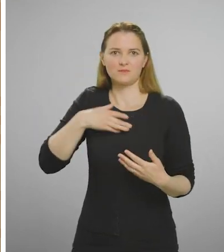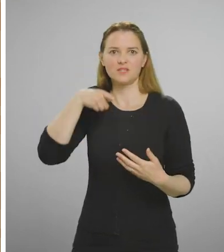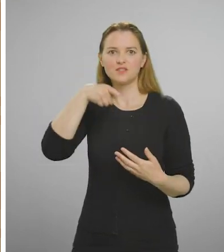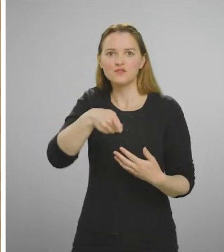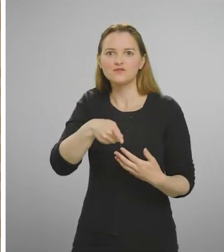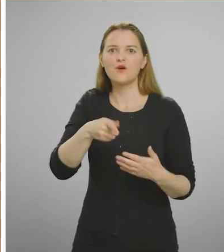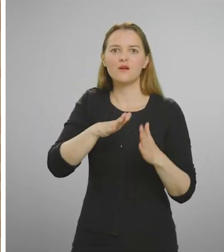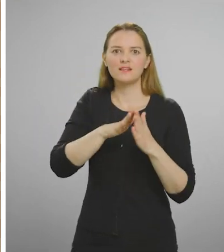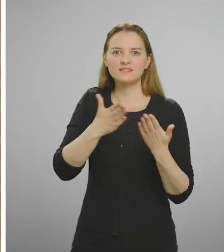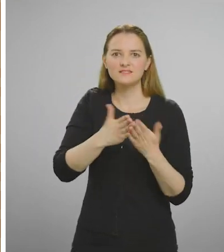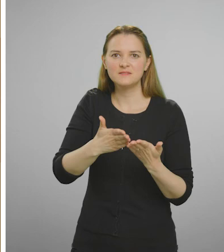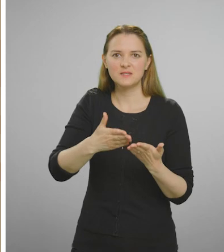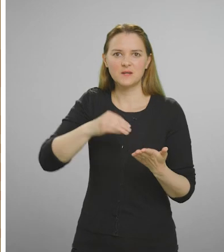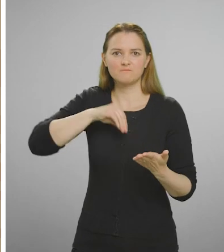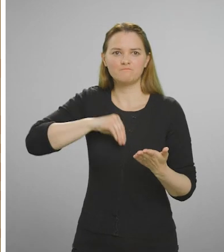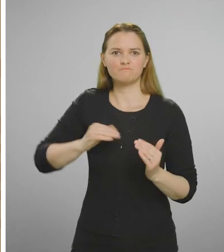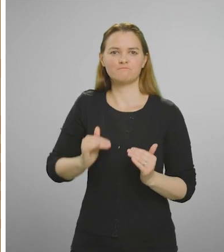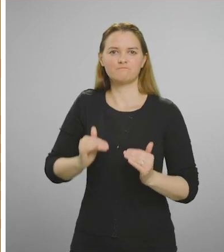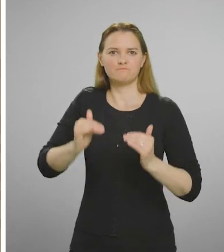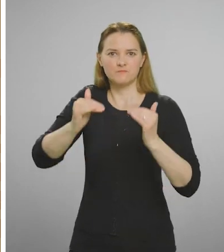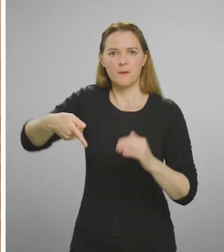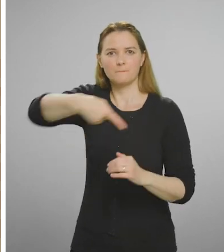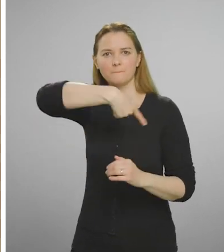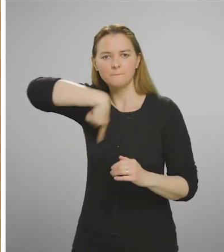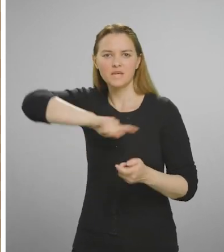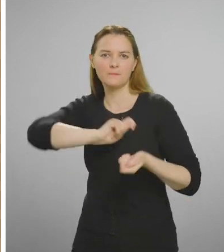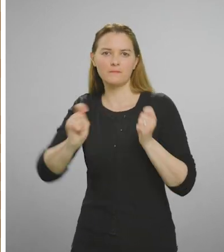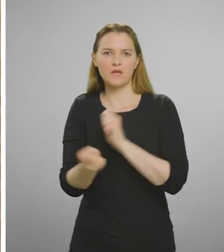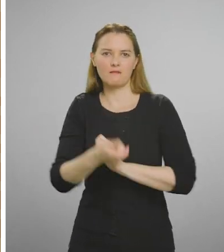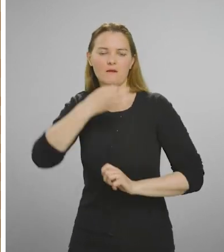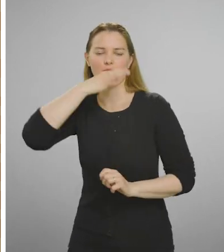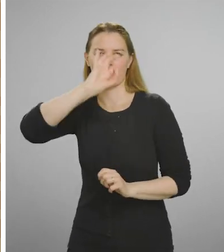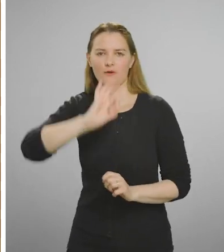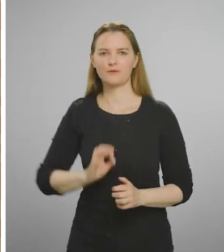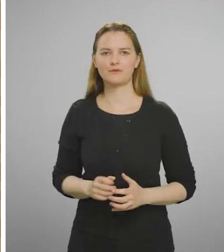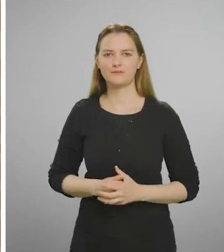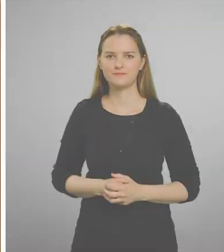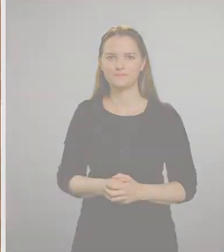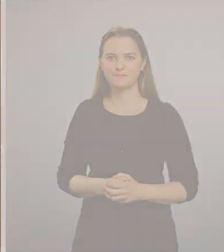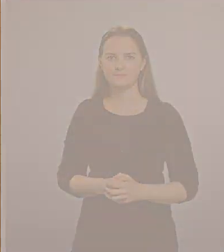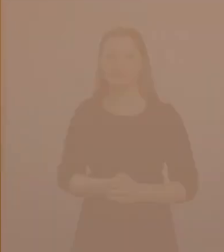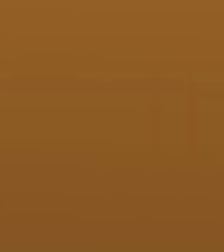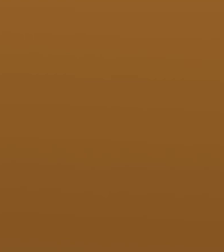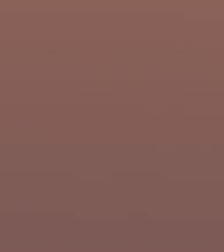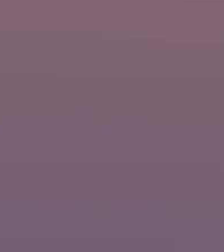onaj ljekoviti učinak knjige, spoznaje o nama samima i mogućnost promjene nabolje.